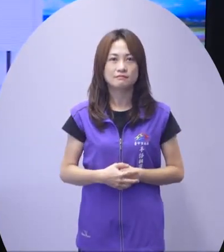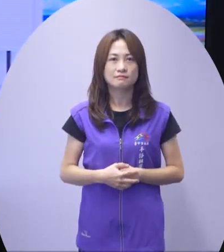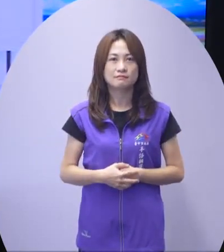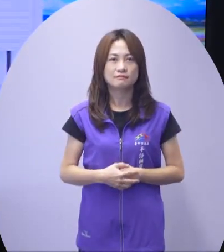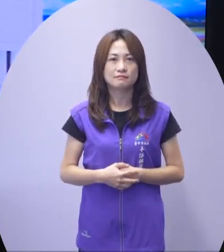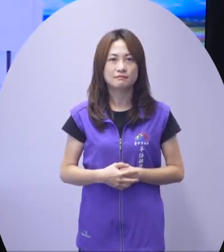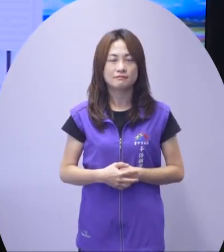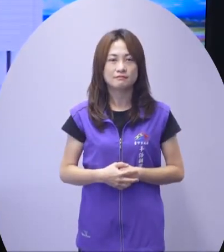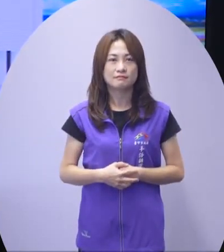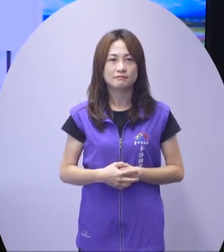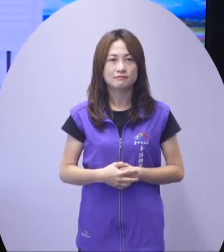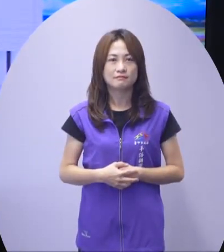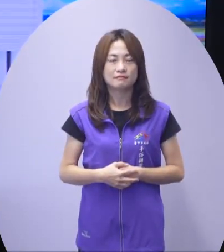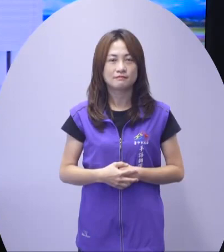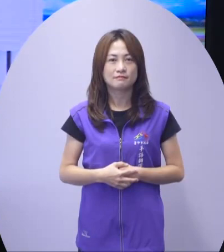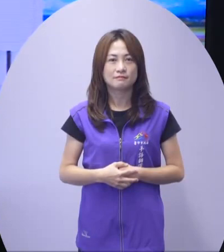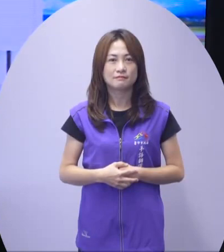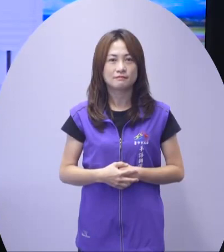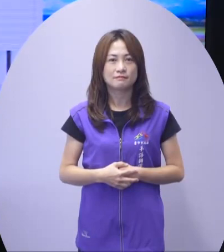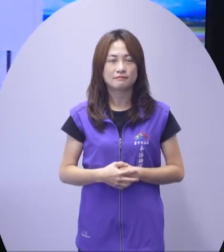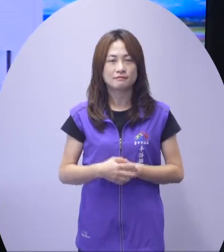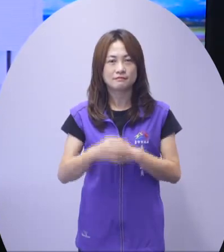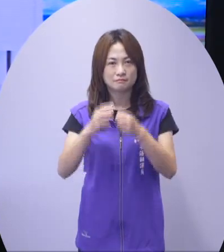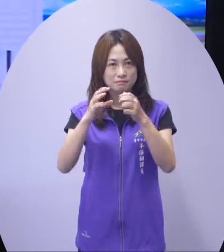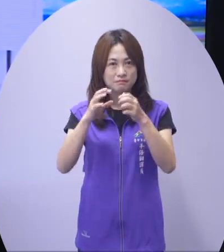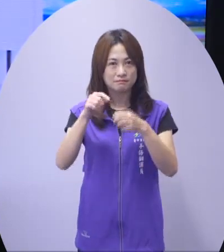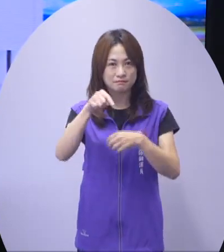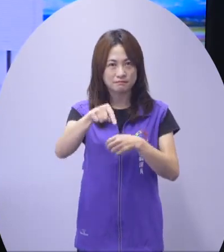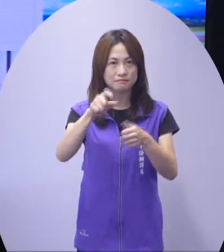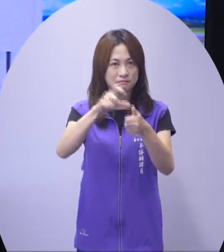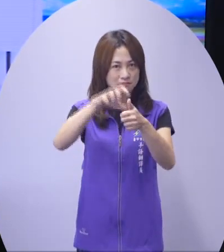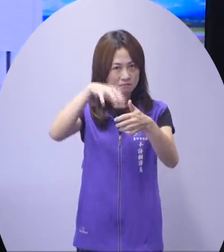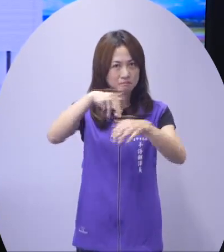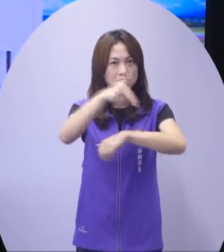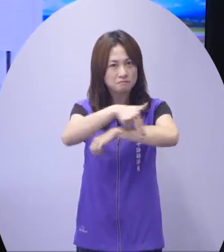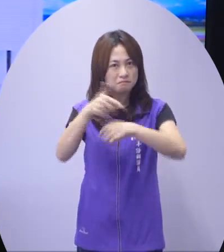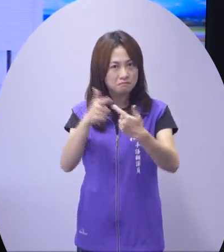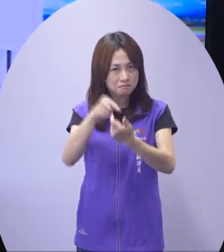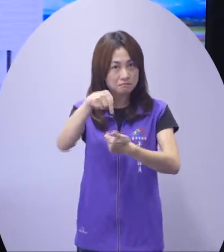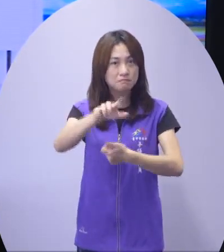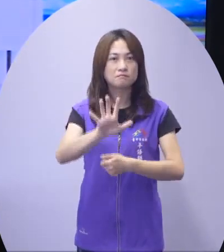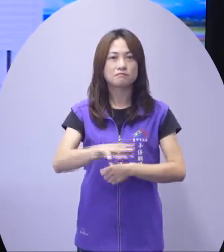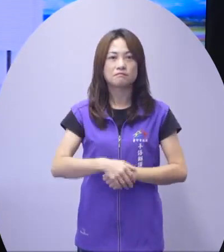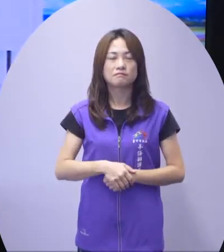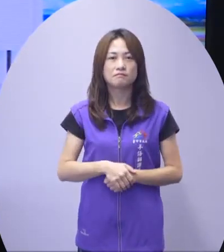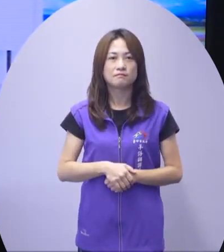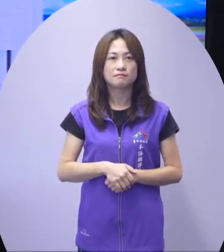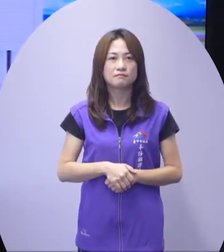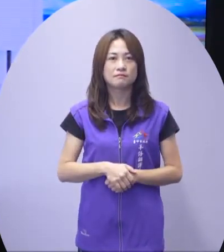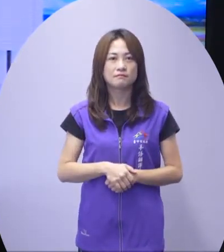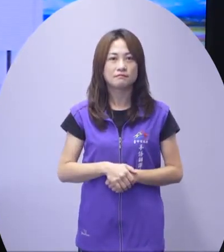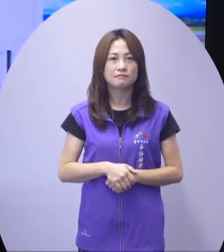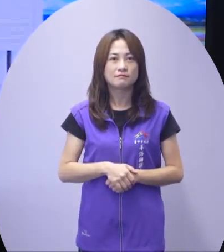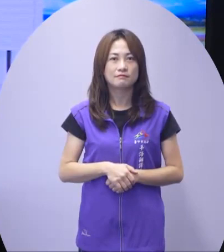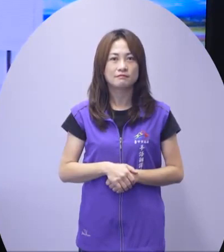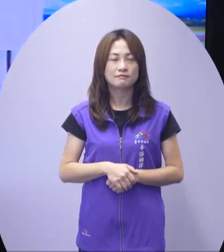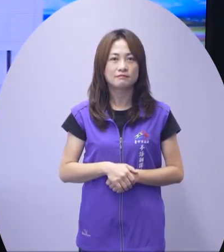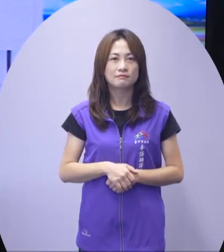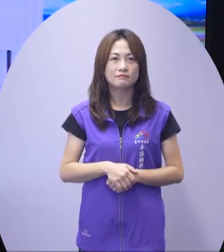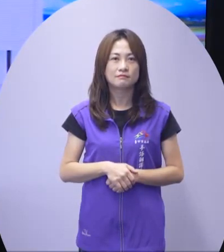样的疗愈的效果，它里面有很多的这样的一个安排一个展览，所以是很适合一般